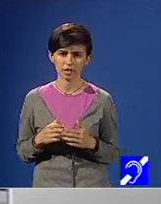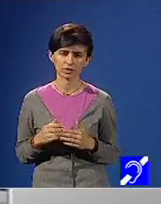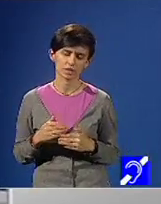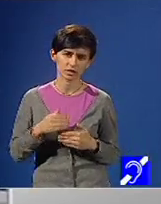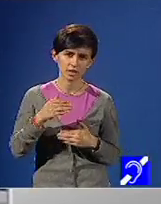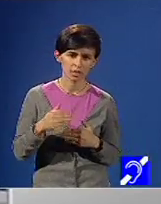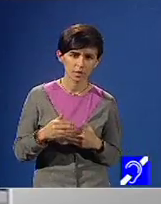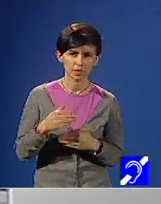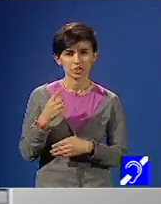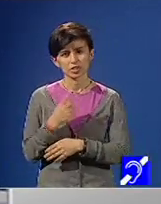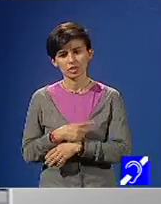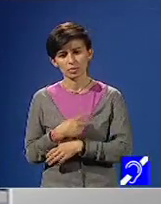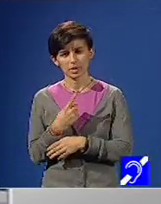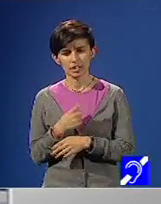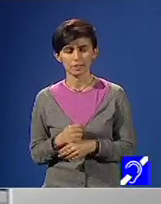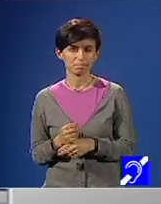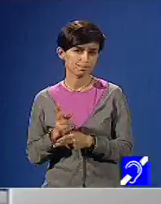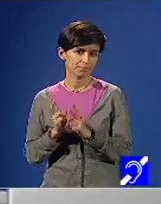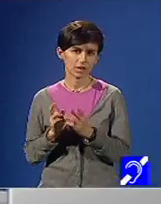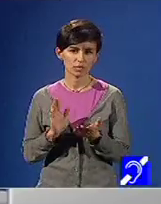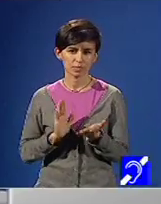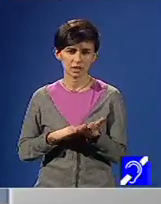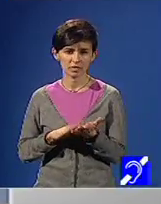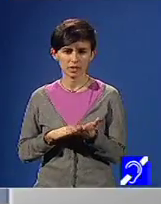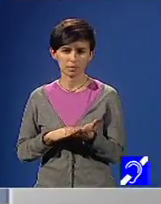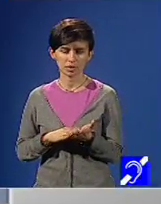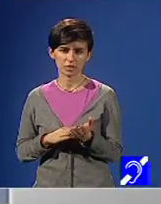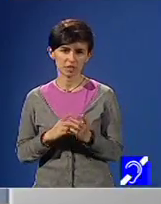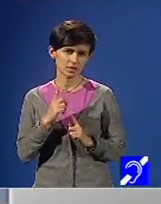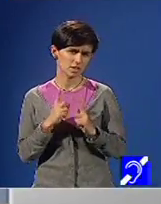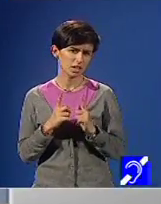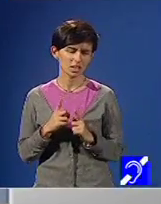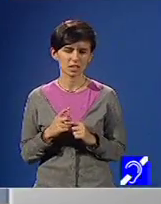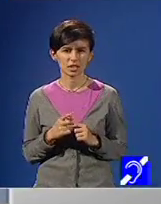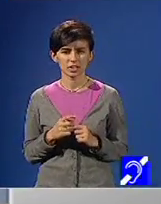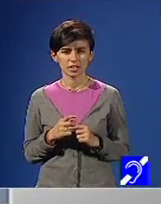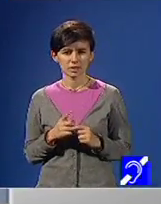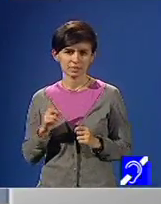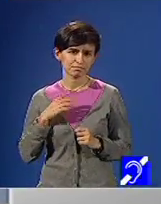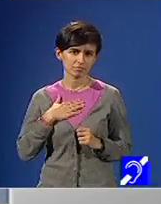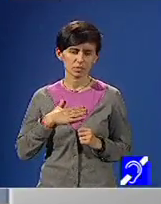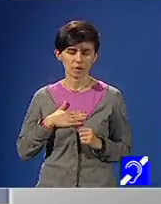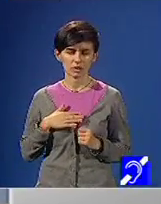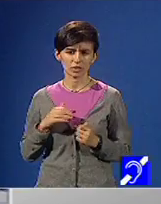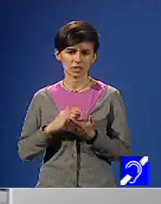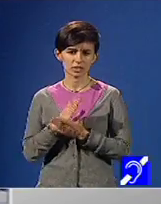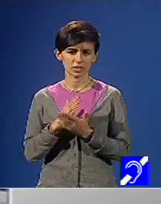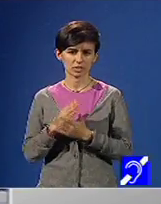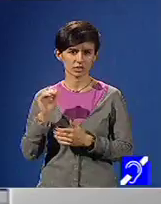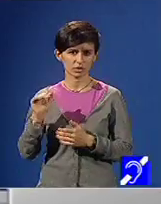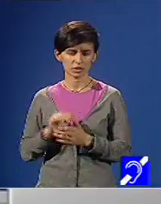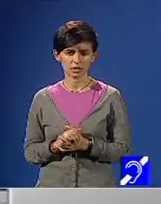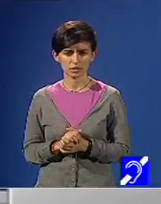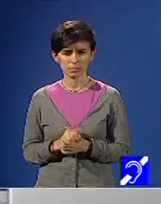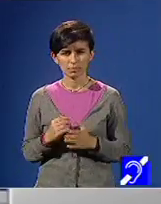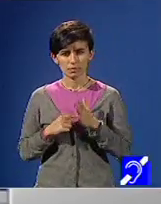ce pe următoarea frântă. Cum vă motivează atunci când poate că aveți, nu știu, ezitări sau... Ei, de multe ori ne pune filmări cu